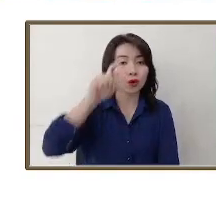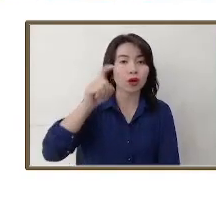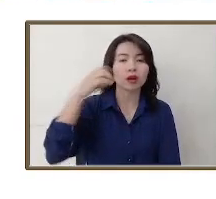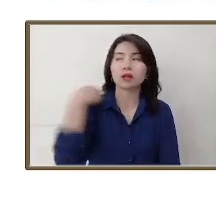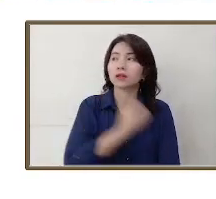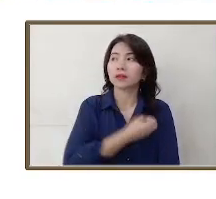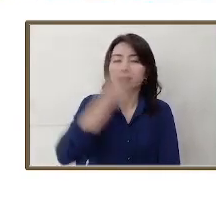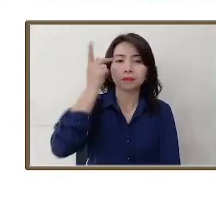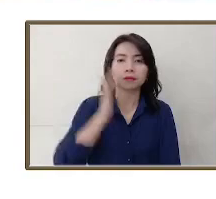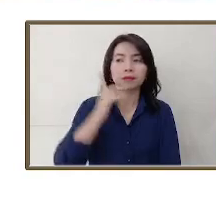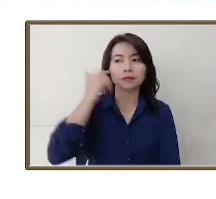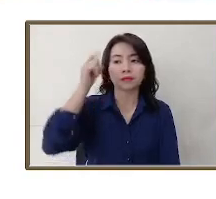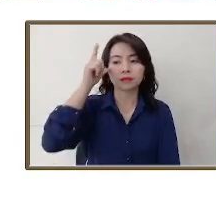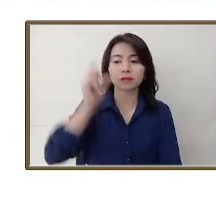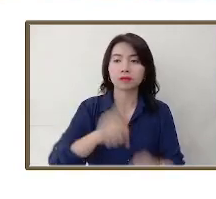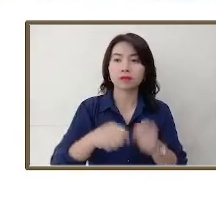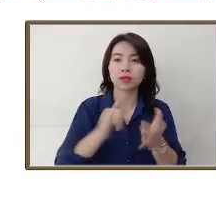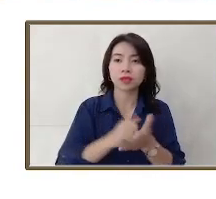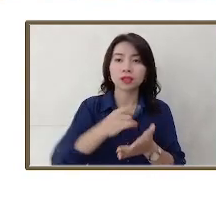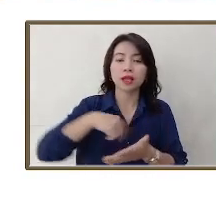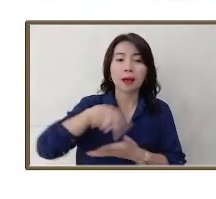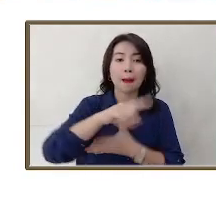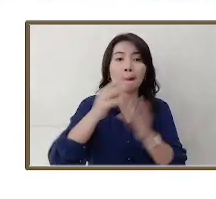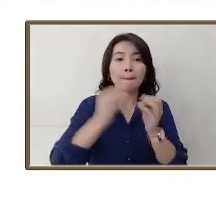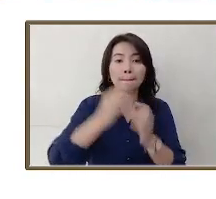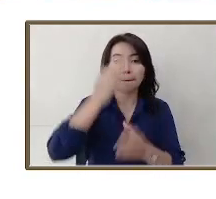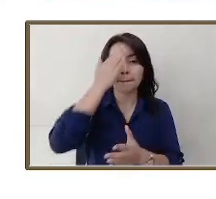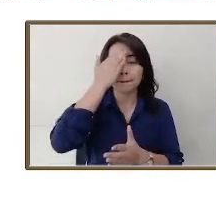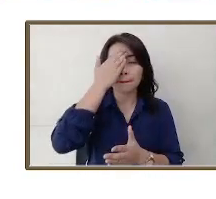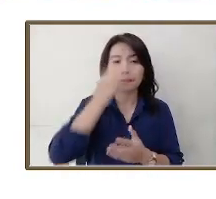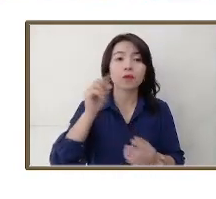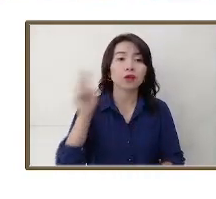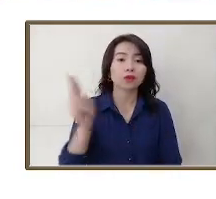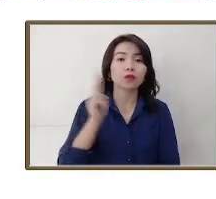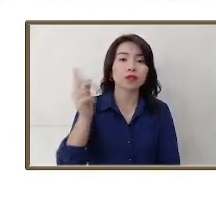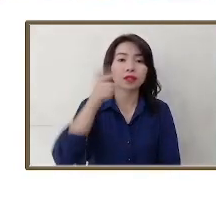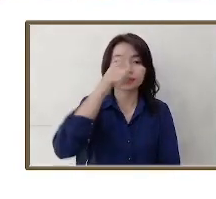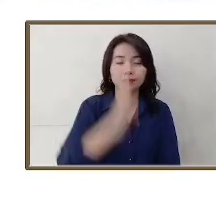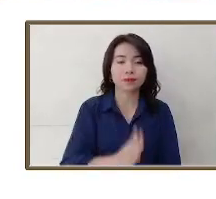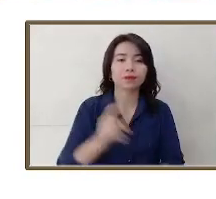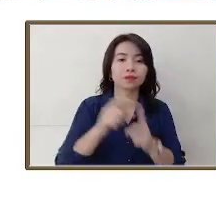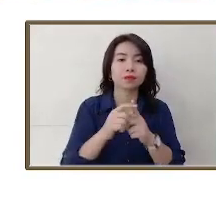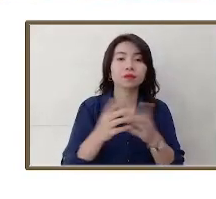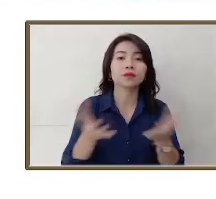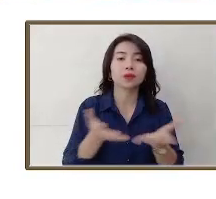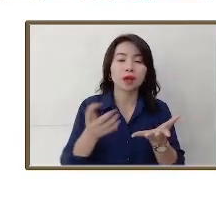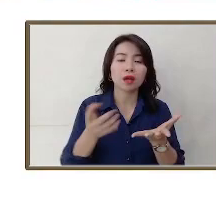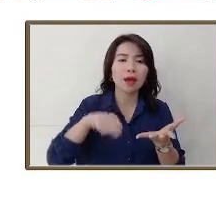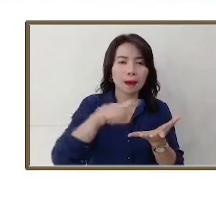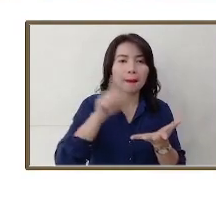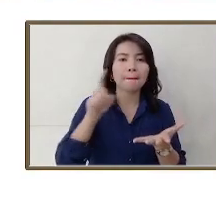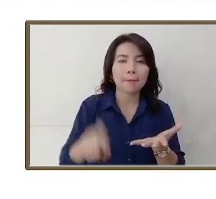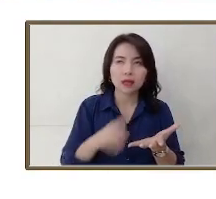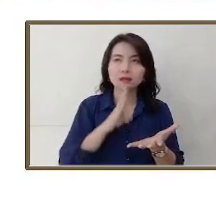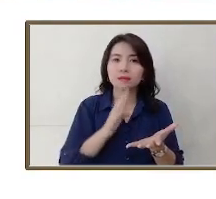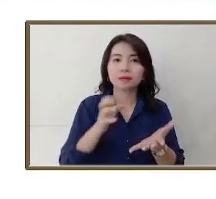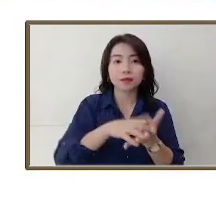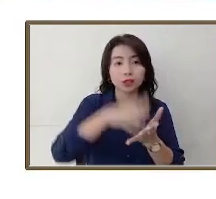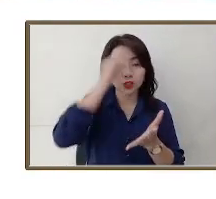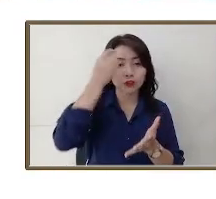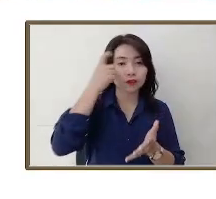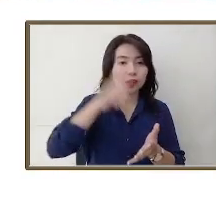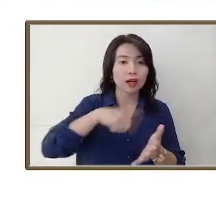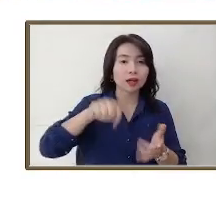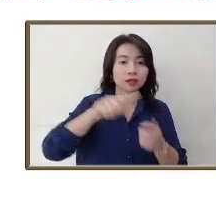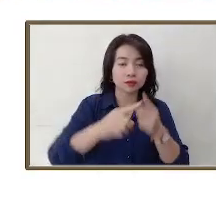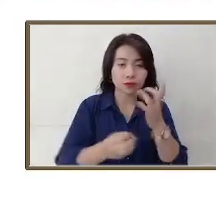yung dapat na tayo maging familiar using in the light of God's Word, saan tayo dapat maging familiar para patuloy pa tayong lumago sa